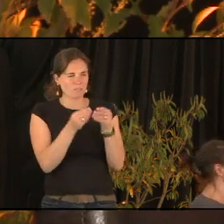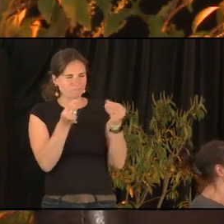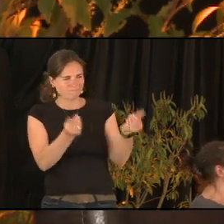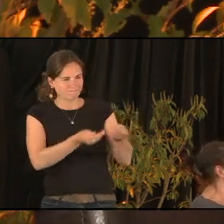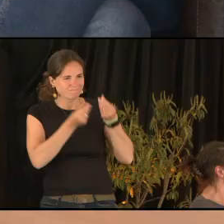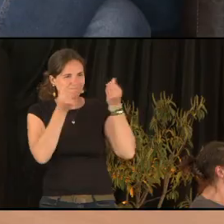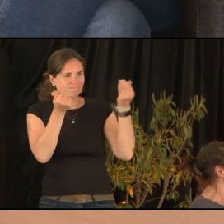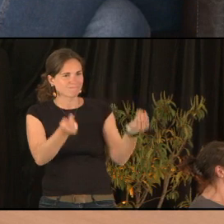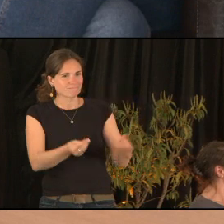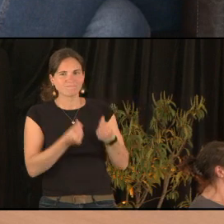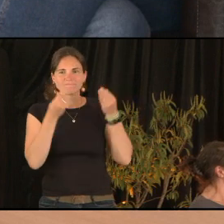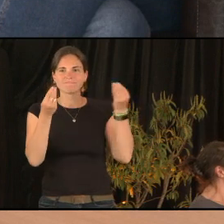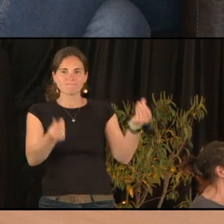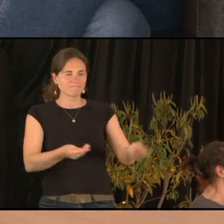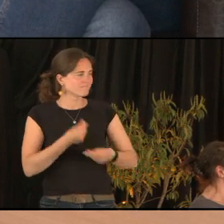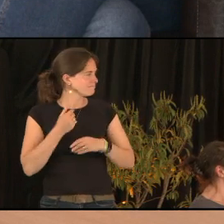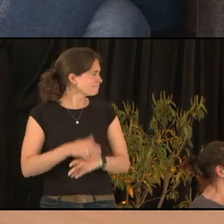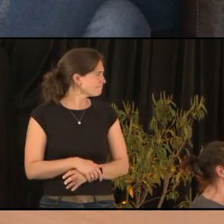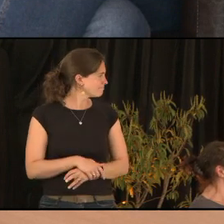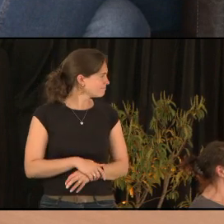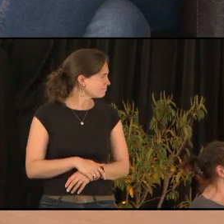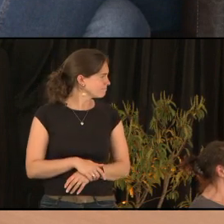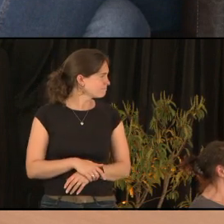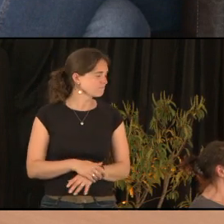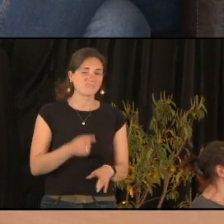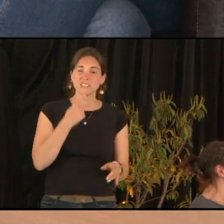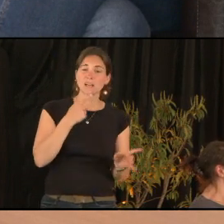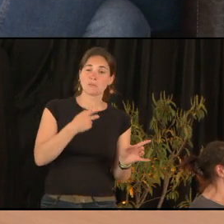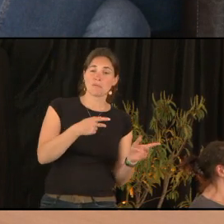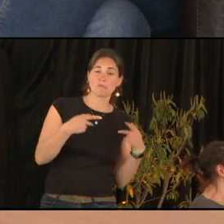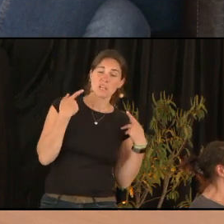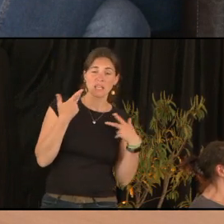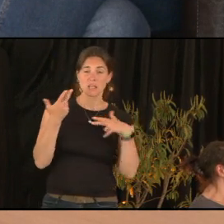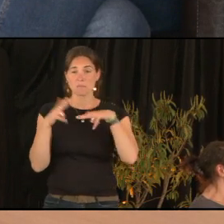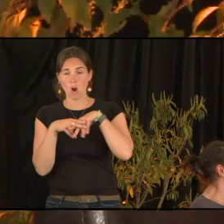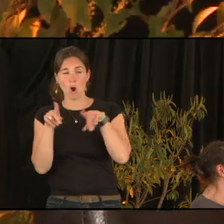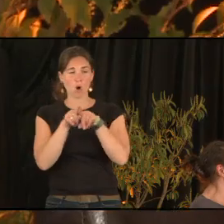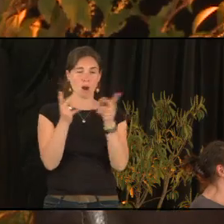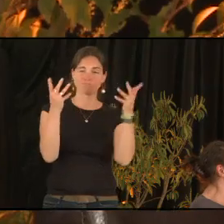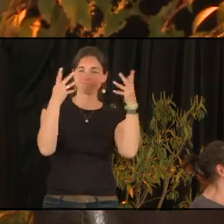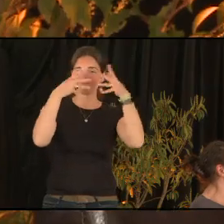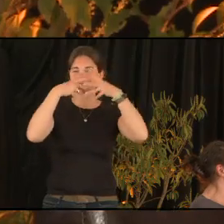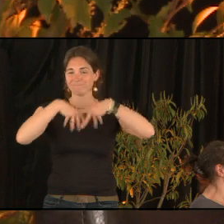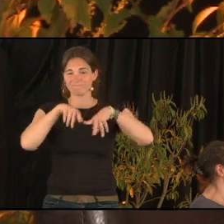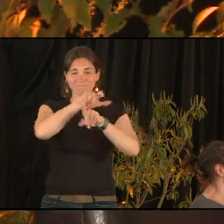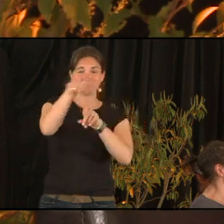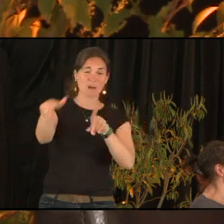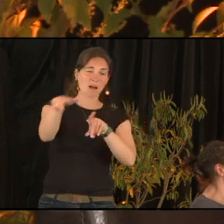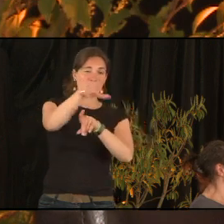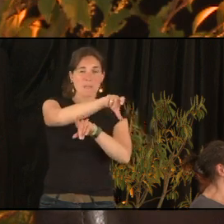donc... puis c'est des... Comme je disais, la plupart ne prennent pas soin d'eux.